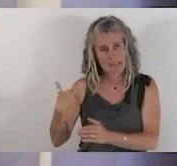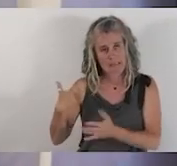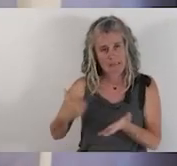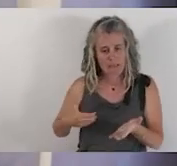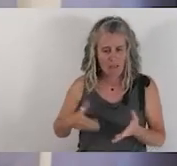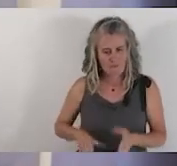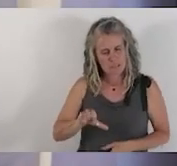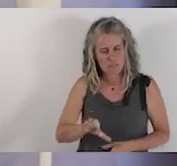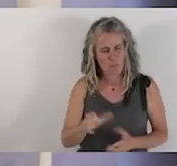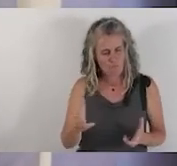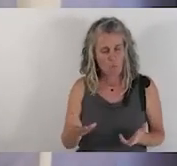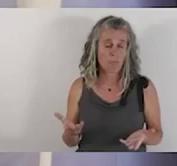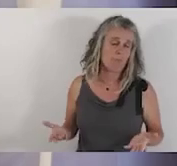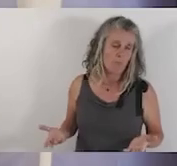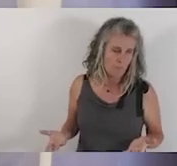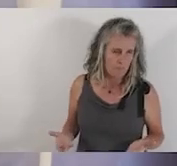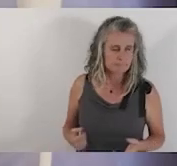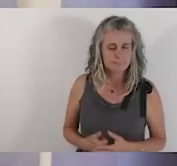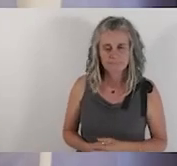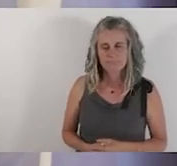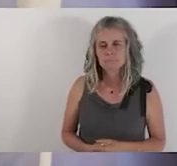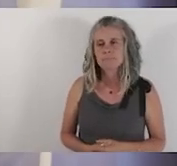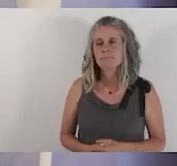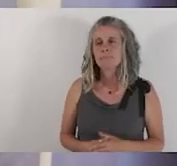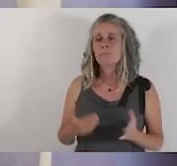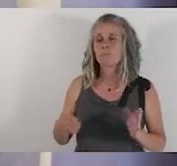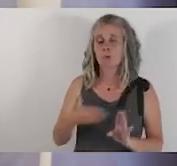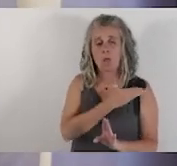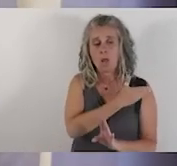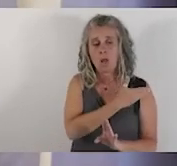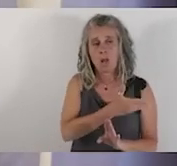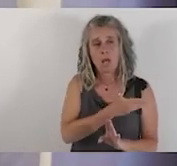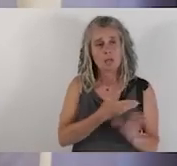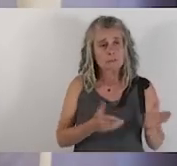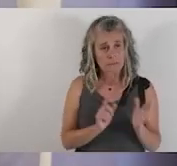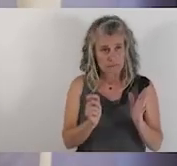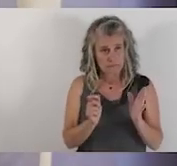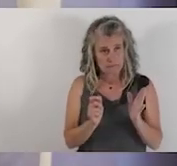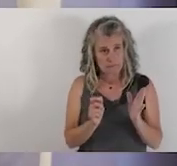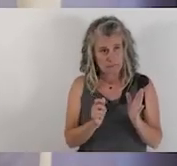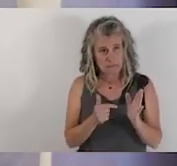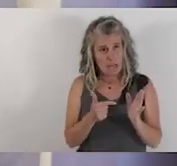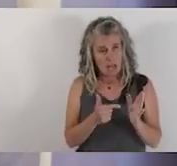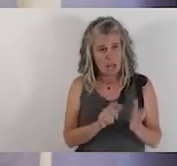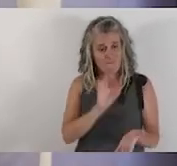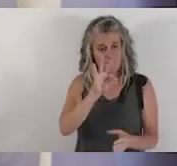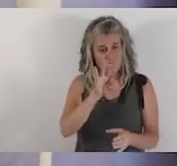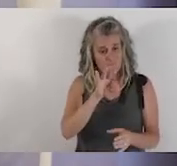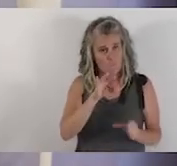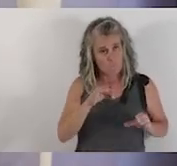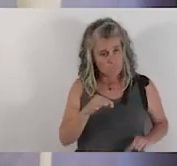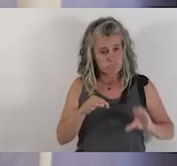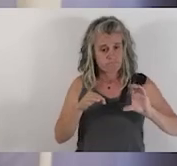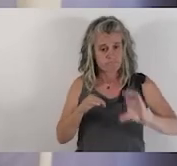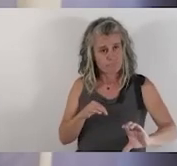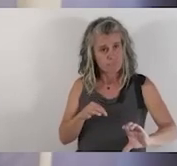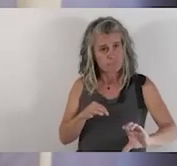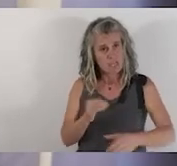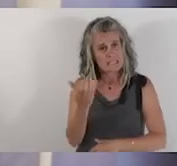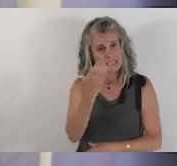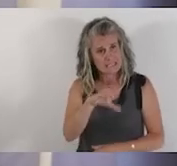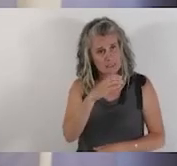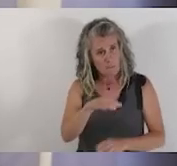donc, il y a eu une somme allouée de 500 000 euros dans un premier temps, et puis après, il y